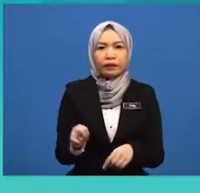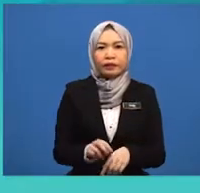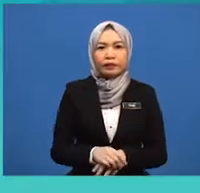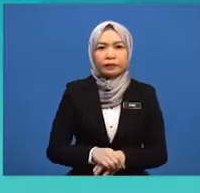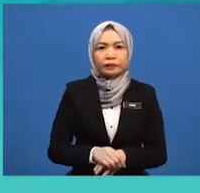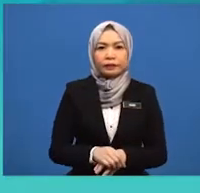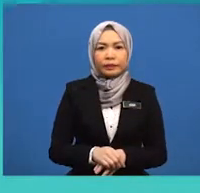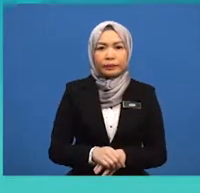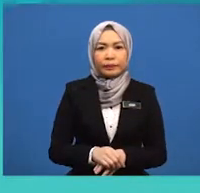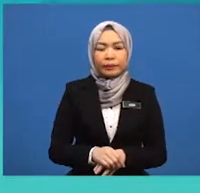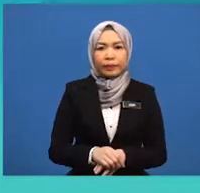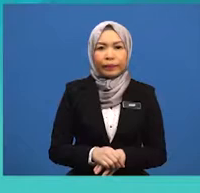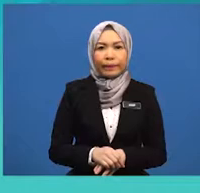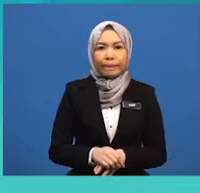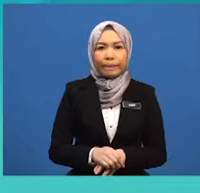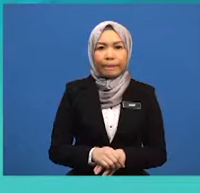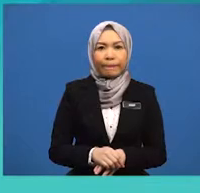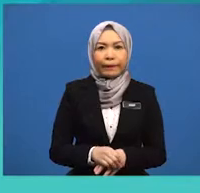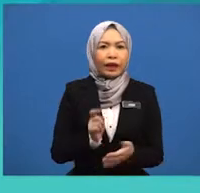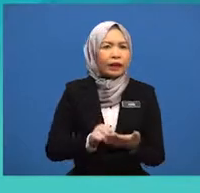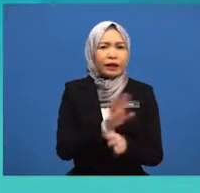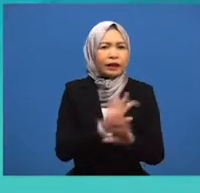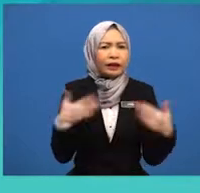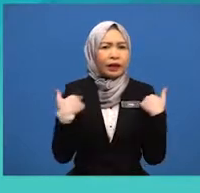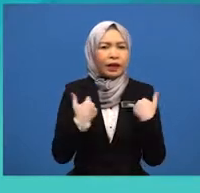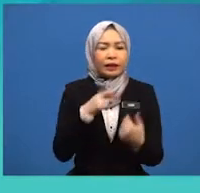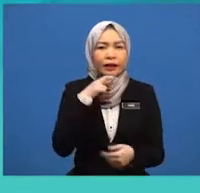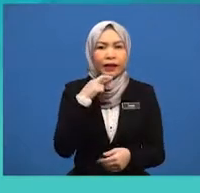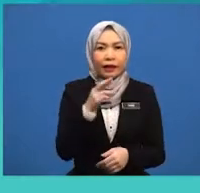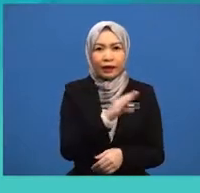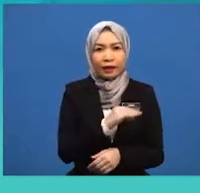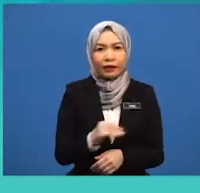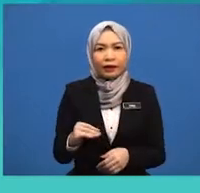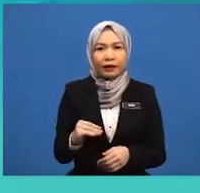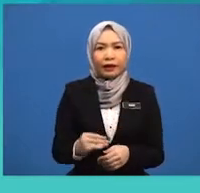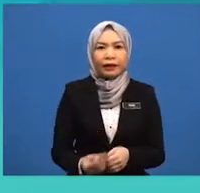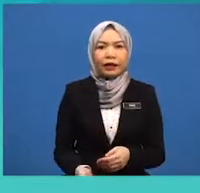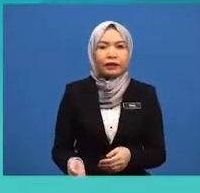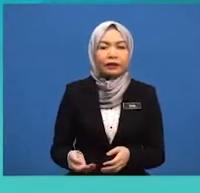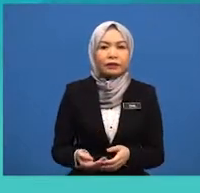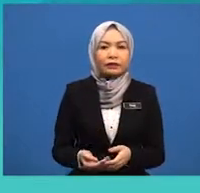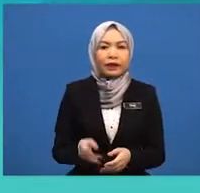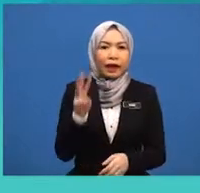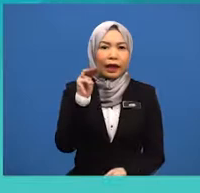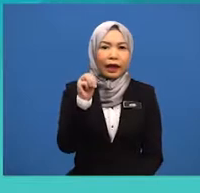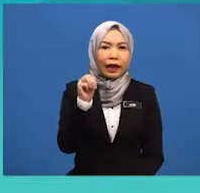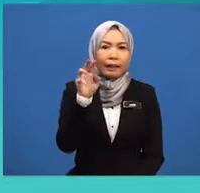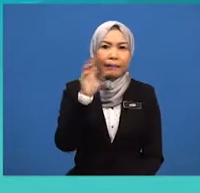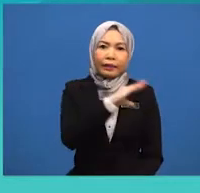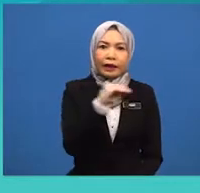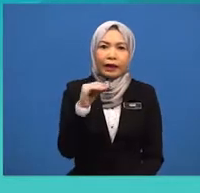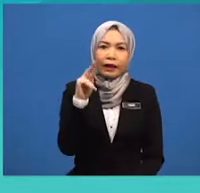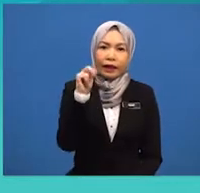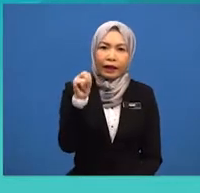Algoritma ini tidak mempunyai sebarang ralat selagi M dan N